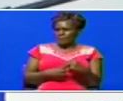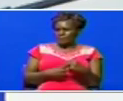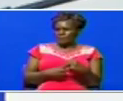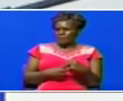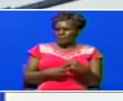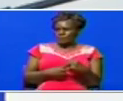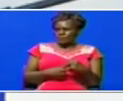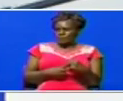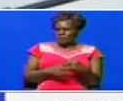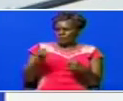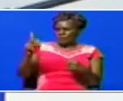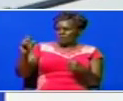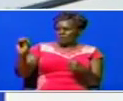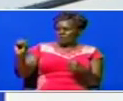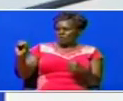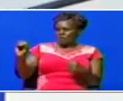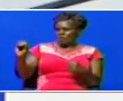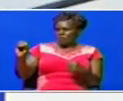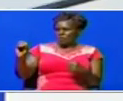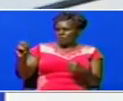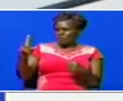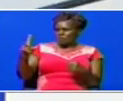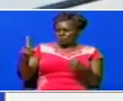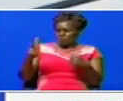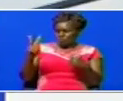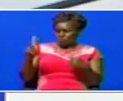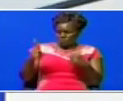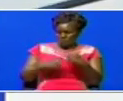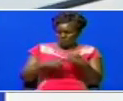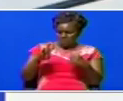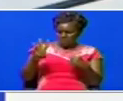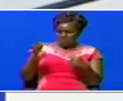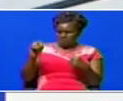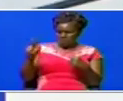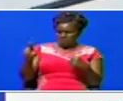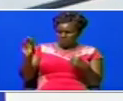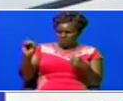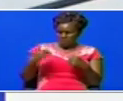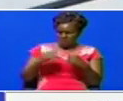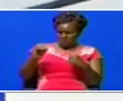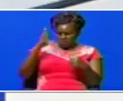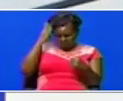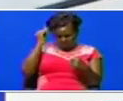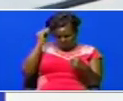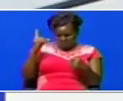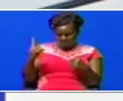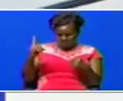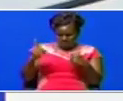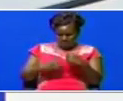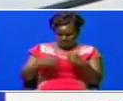267. John Ekuru Aukot, 264, 0.08%. Mohamed Dida,